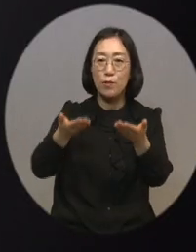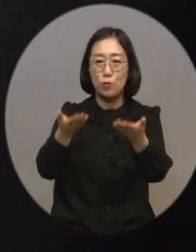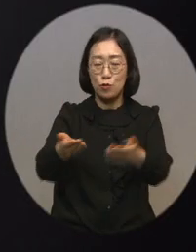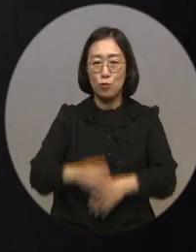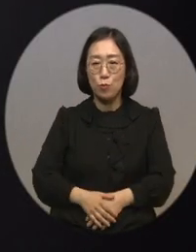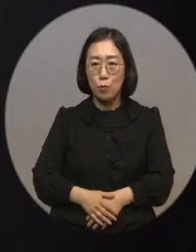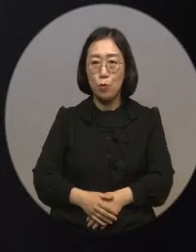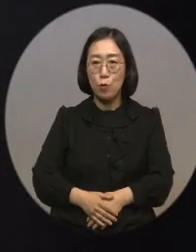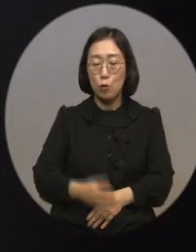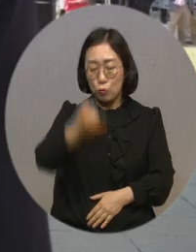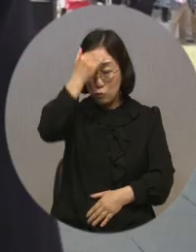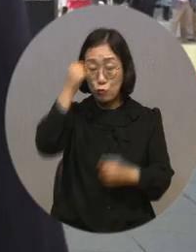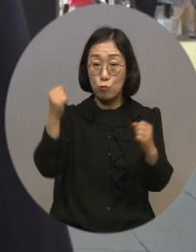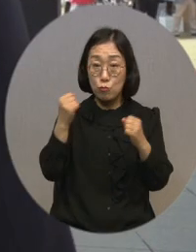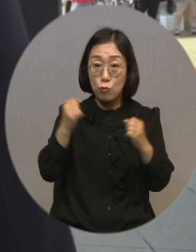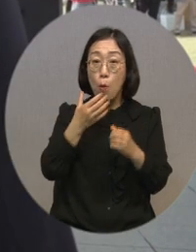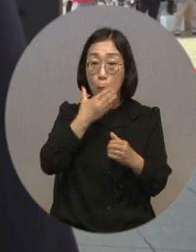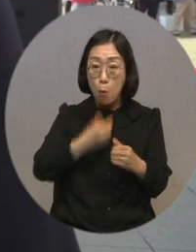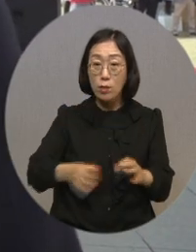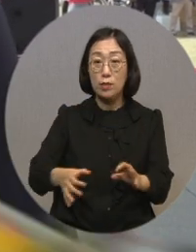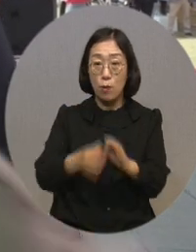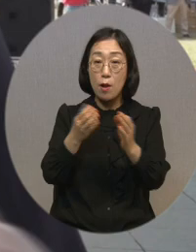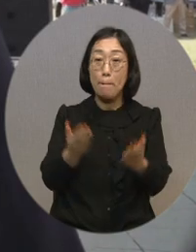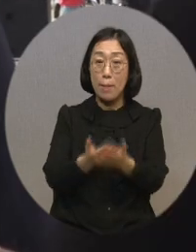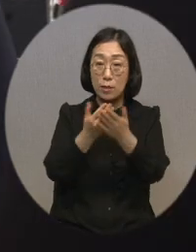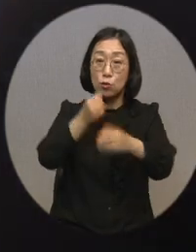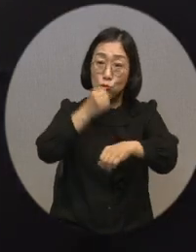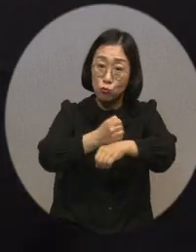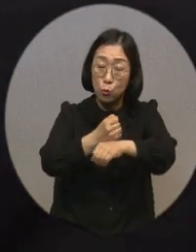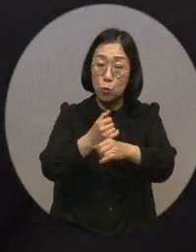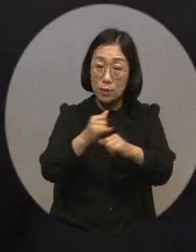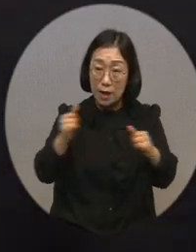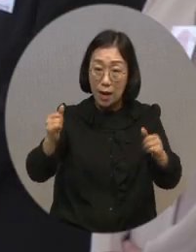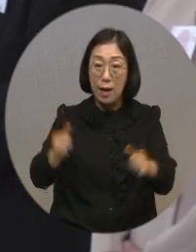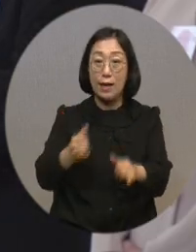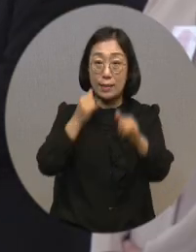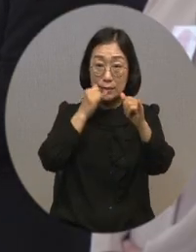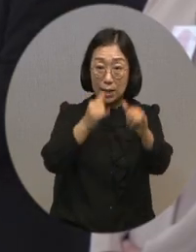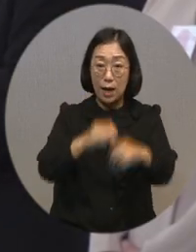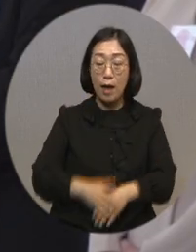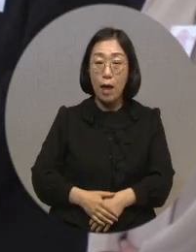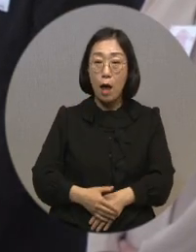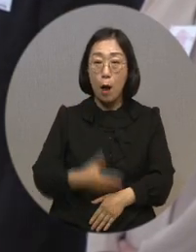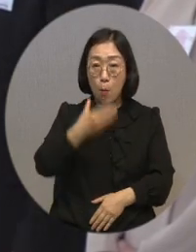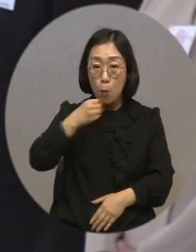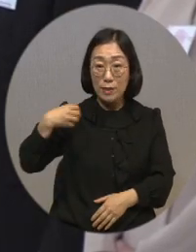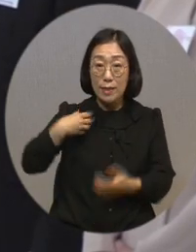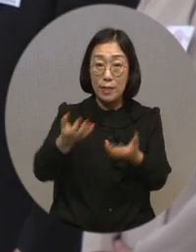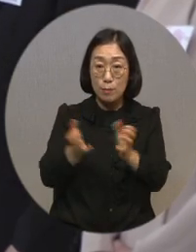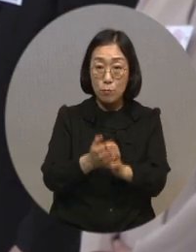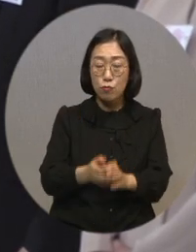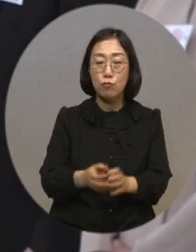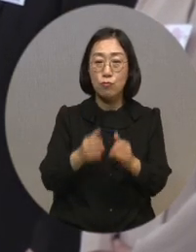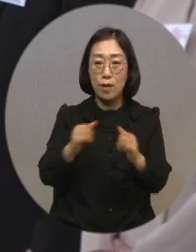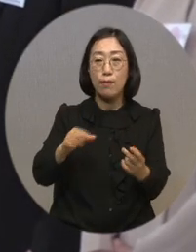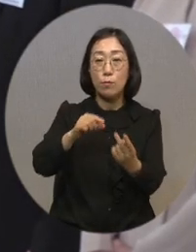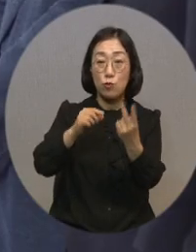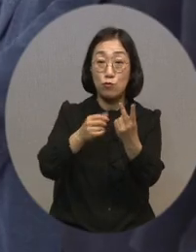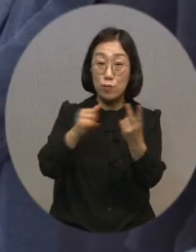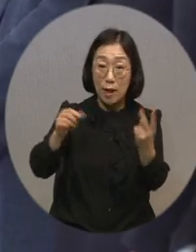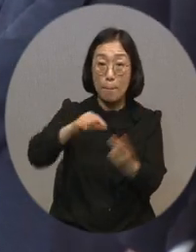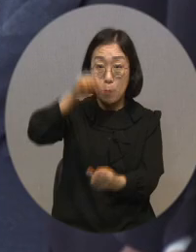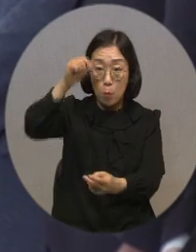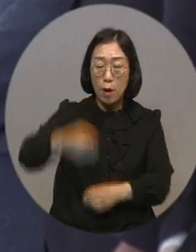올해 충청북도 장애인 복지 증진에 기여한 유공자 표창에는 보건복지부 장관 표창 2명을 비롯해